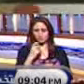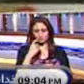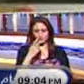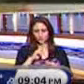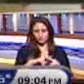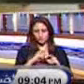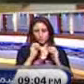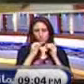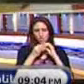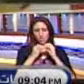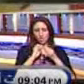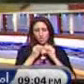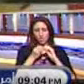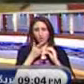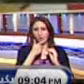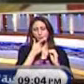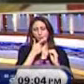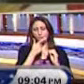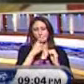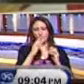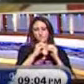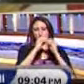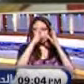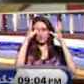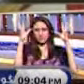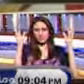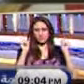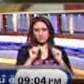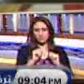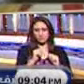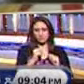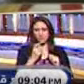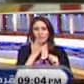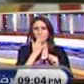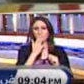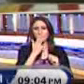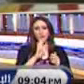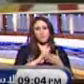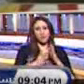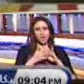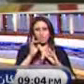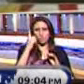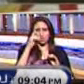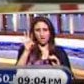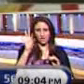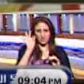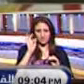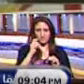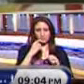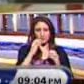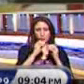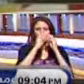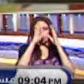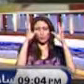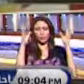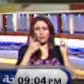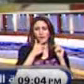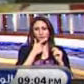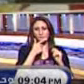اللون الأبيض دليل على عن اختيار البابا خلاص، كما تعلموا عندما يخرج هذا الدخان الأبيض فده